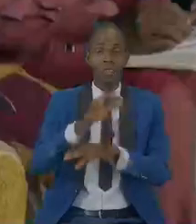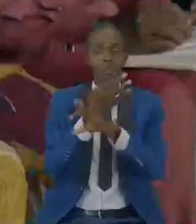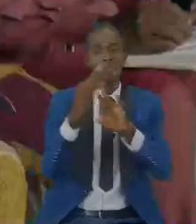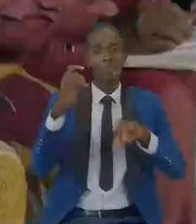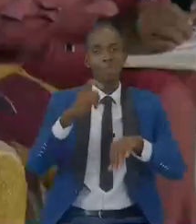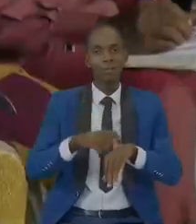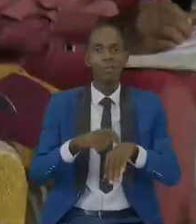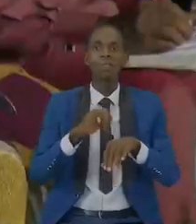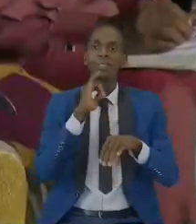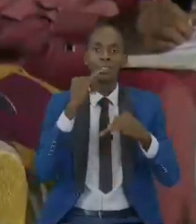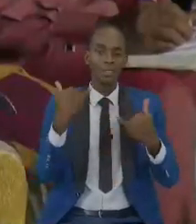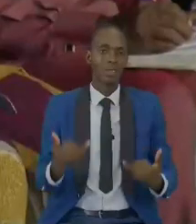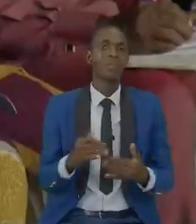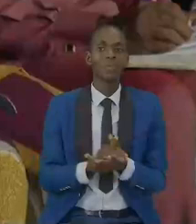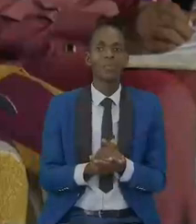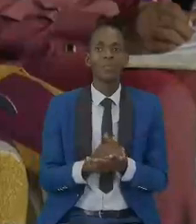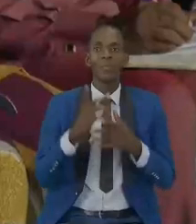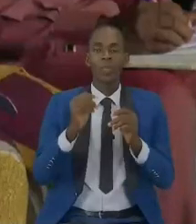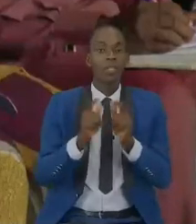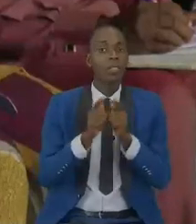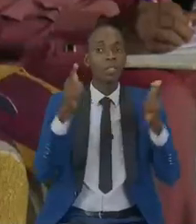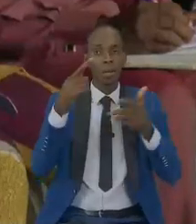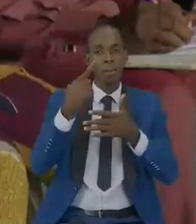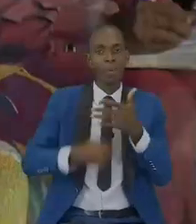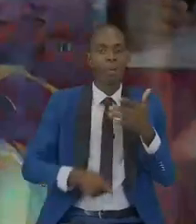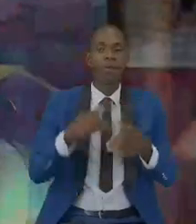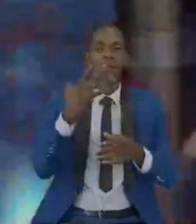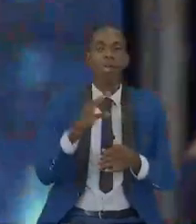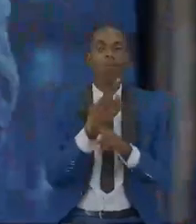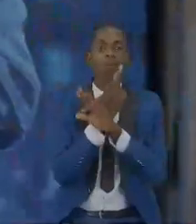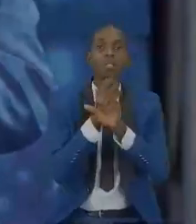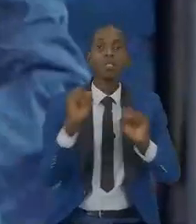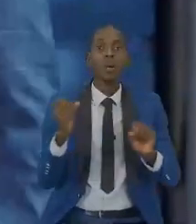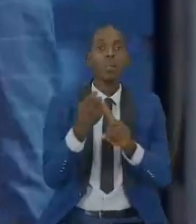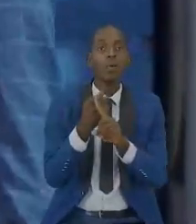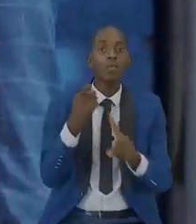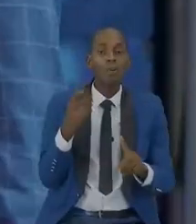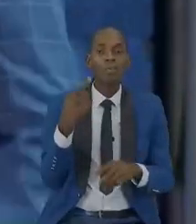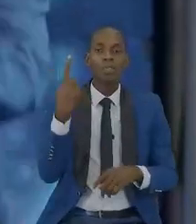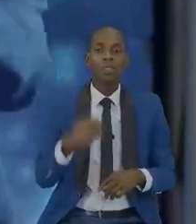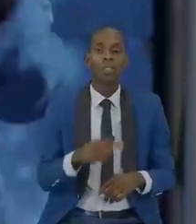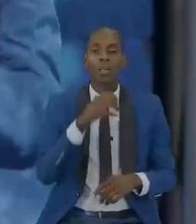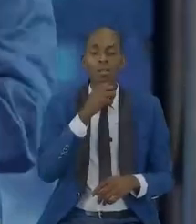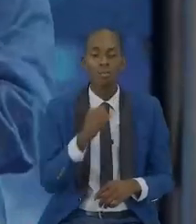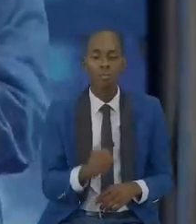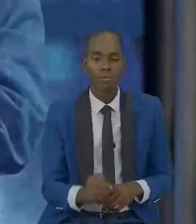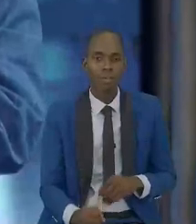nous souffrons, ce soir, votre libération est arrivée. Le grand prix payé